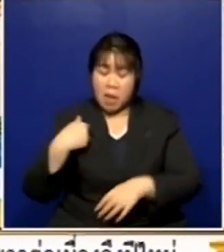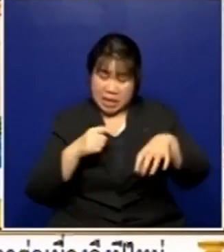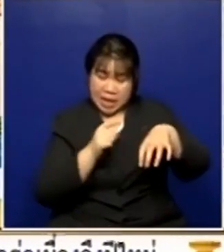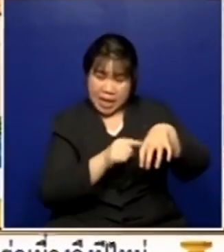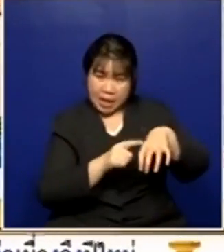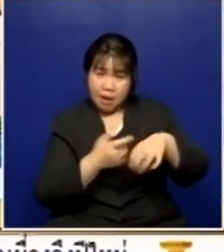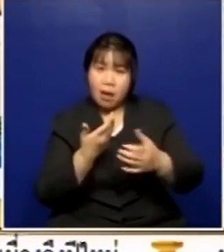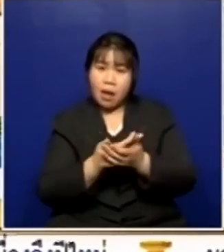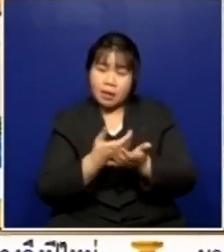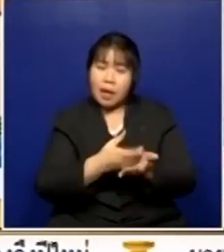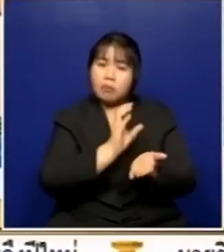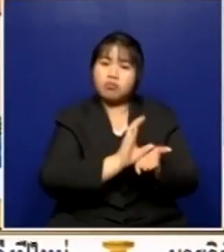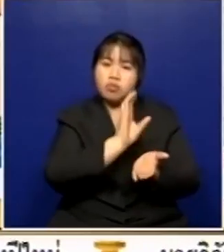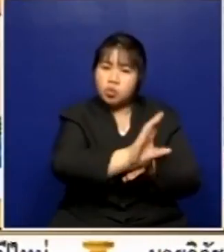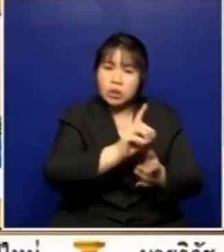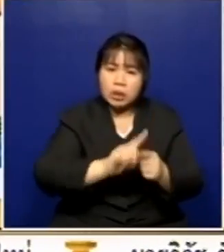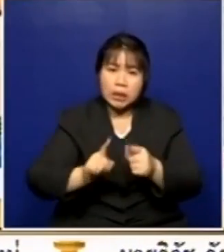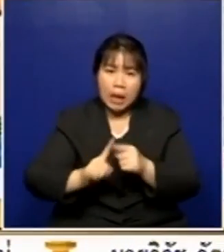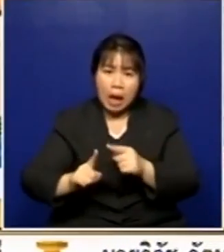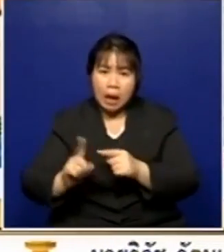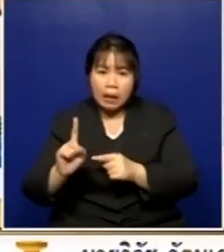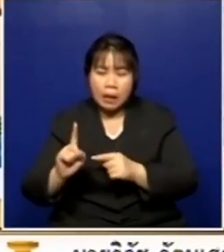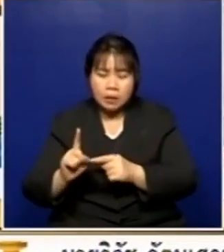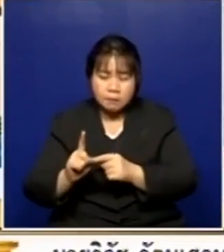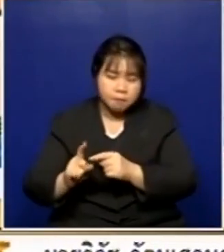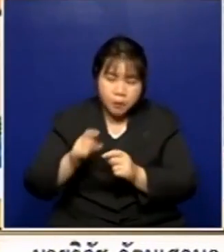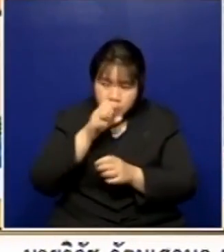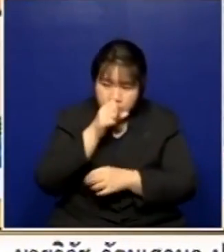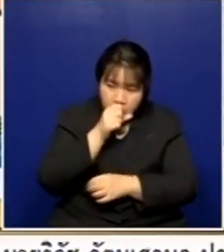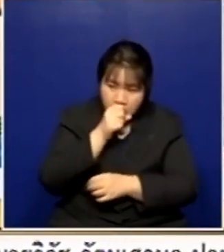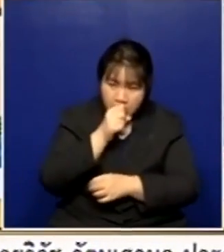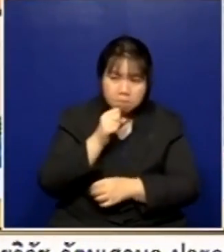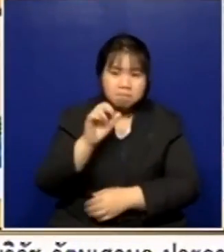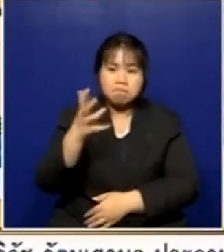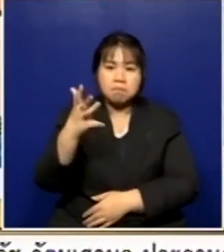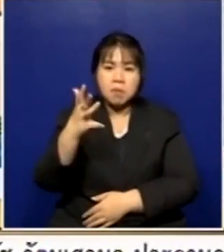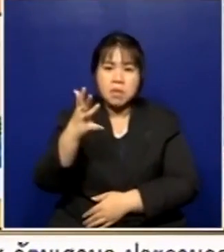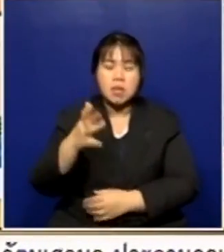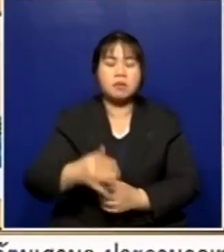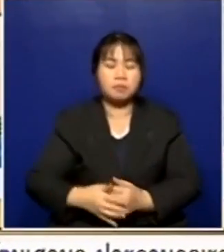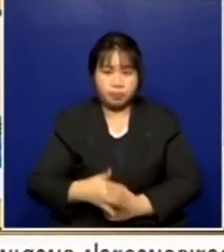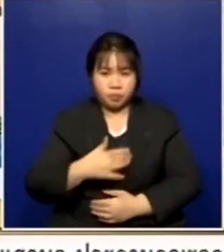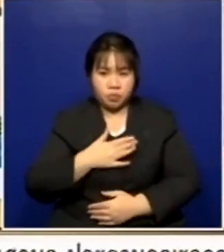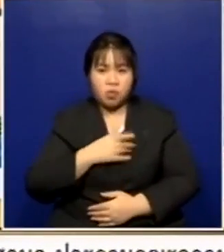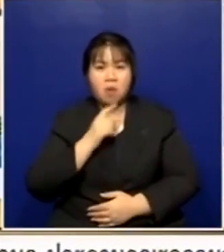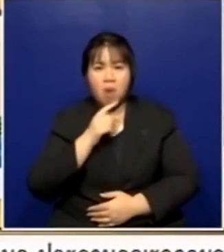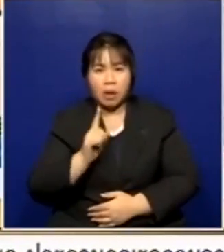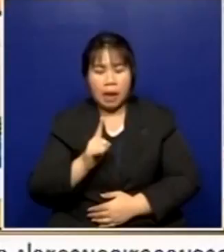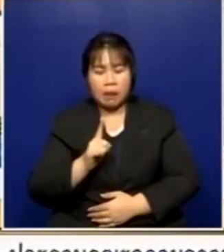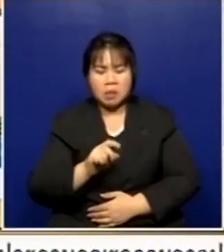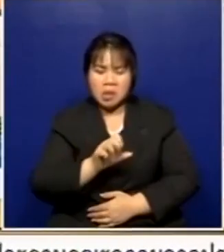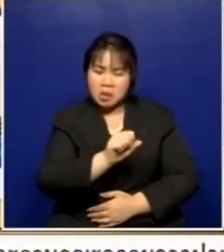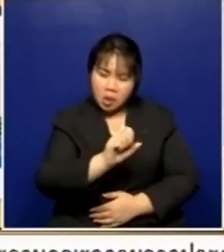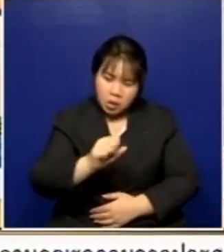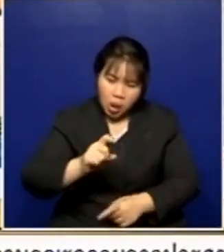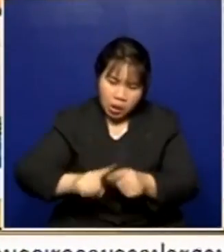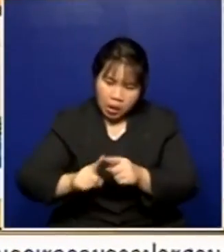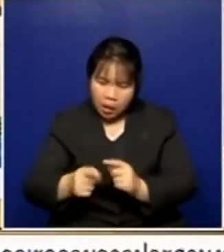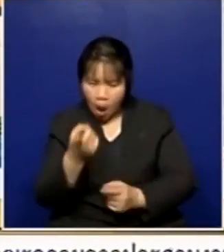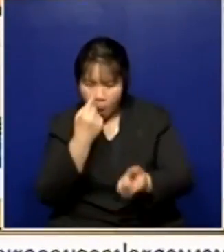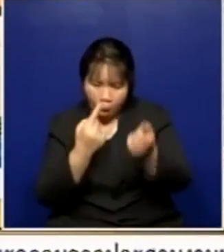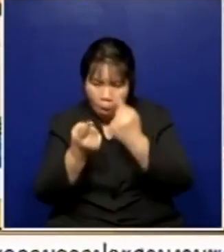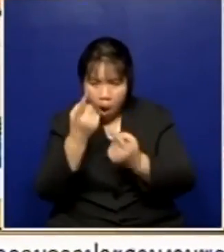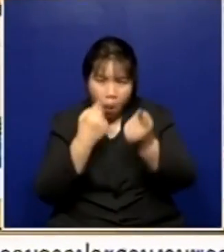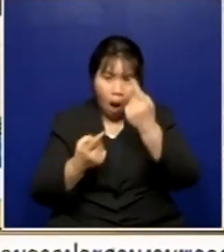การรับทุนทั้งหลายไม่เคยทำในขณะวกันหงุดหงิดและปิดซอลนั้นที่ฉันคิดว่าข้อกล่าวหาที่พยายามจะบอก